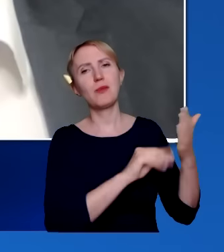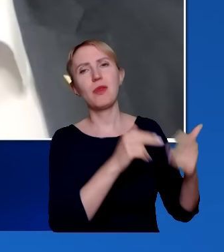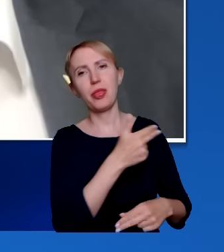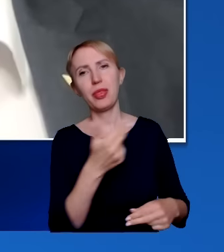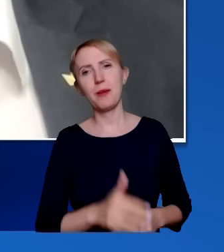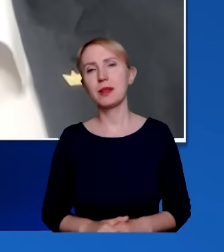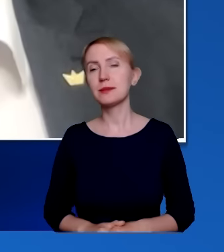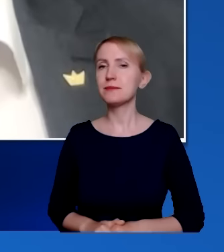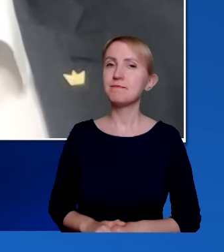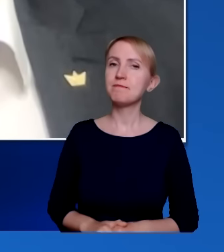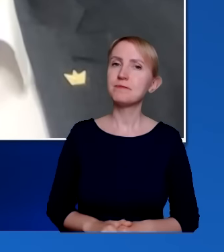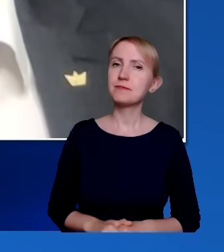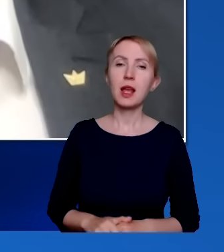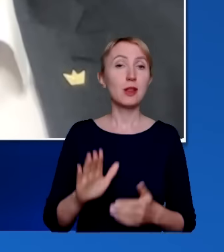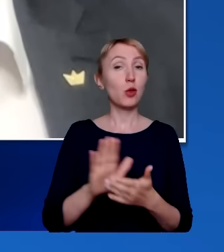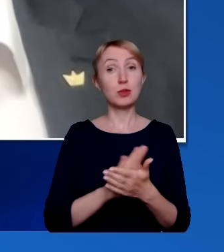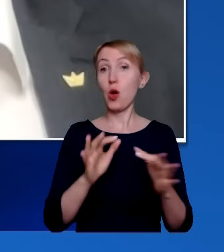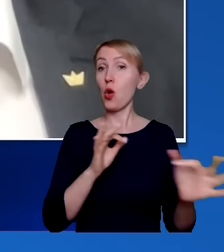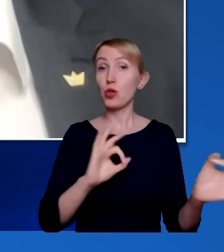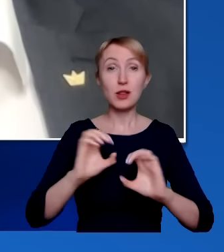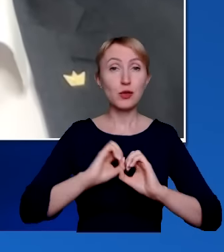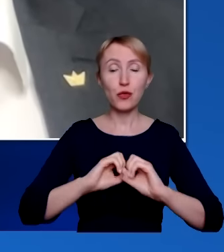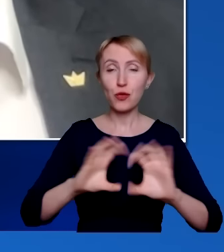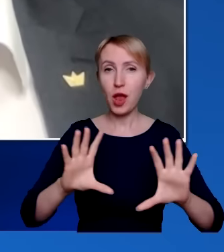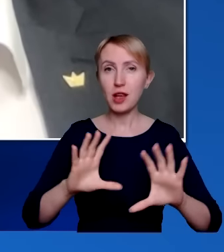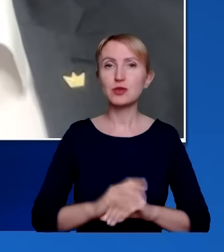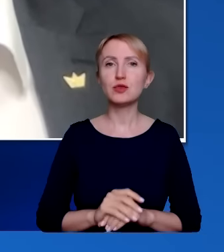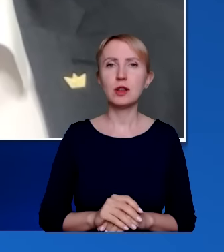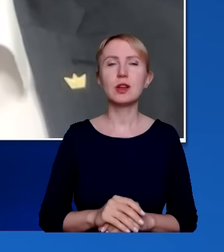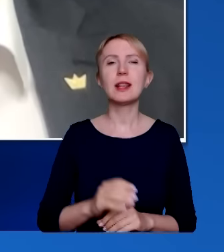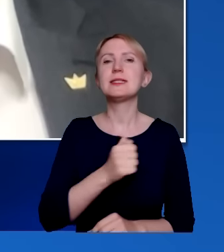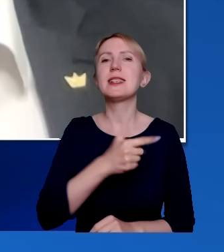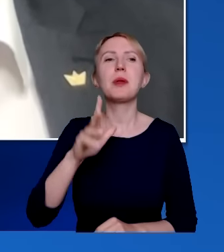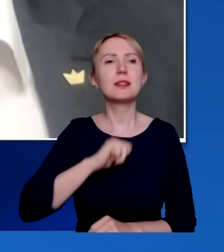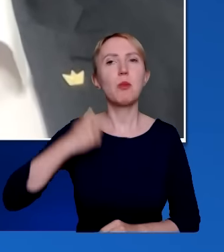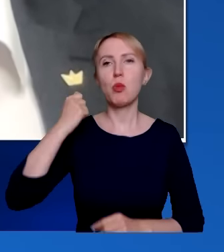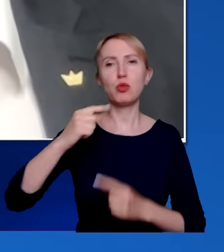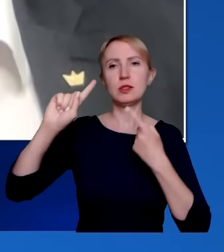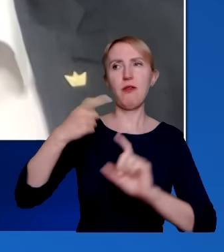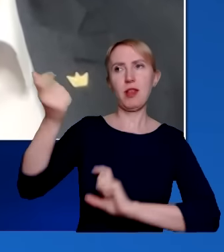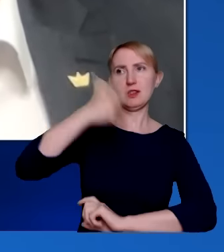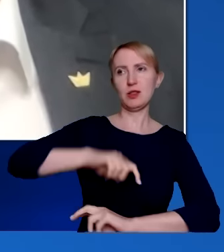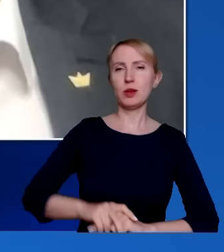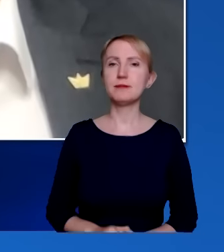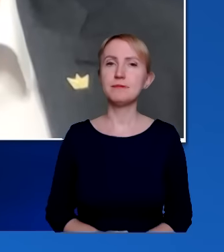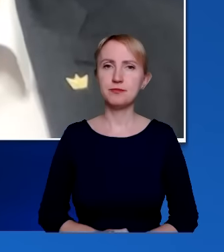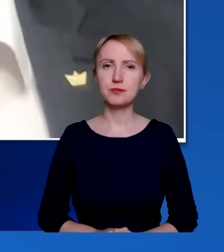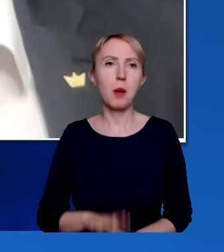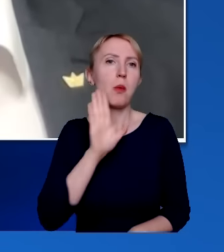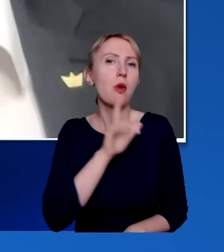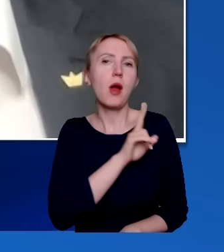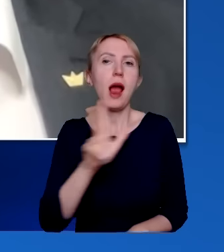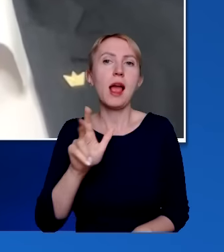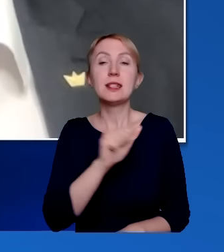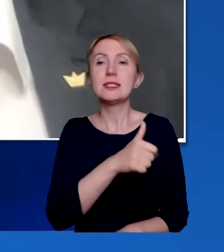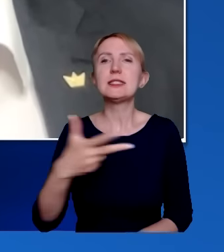więc przepraszam od razu mówi żeby na niego seryjnego samobójcy nie wysyłać też bo podobno wszystkich seryjnych